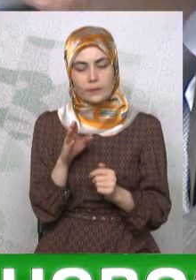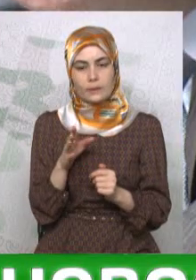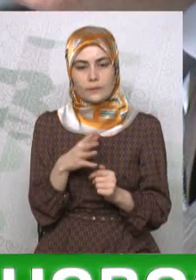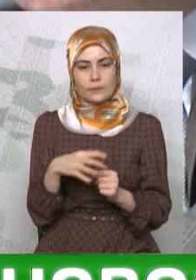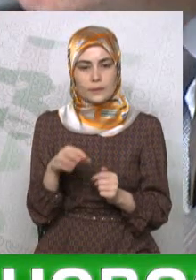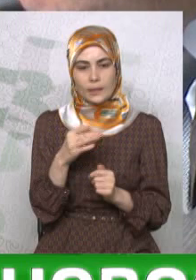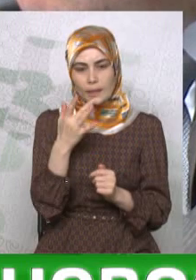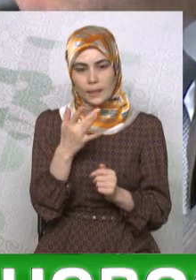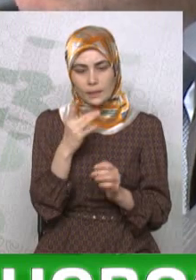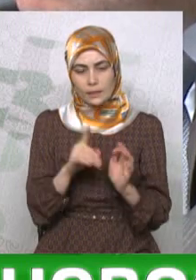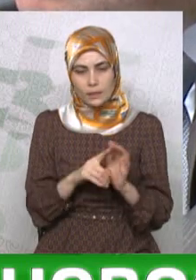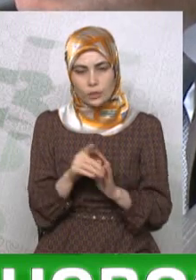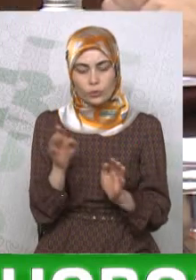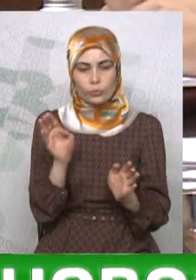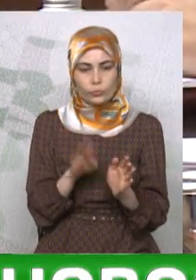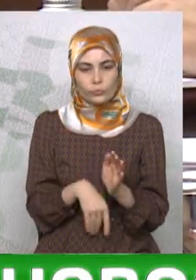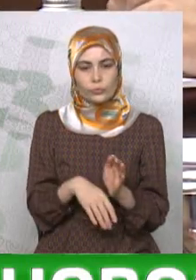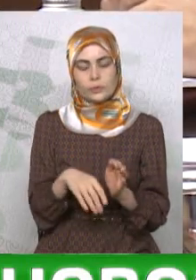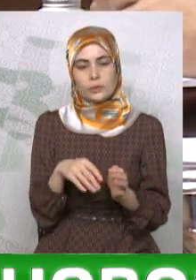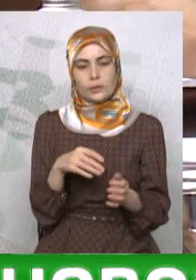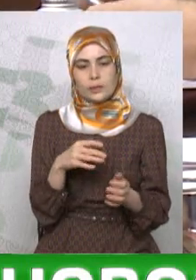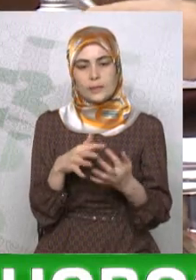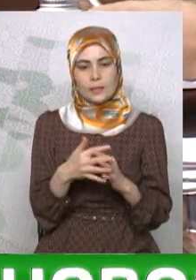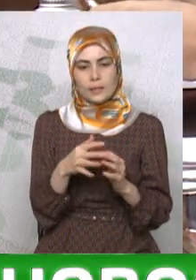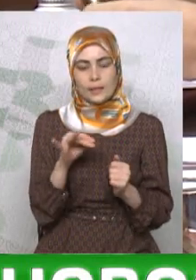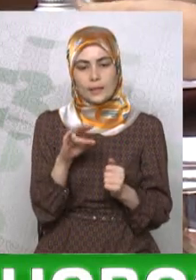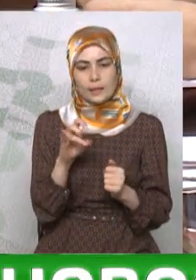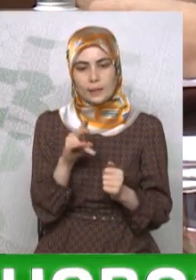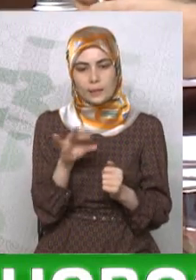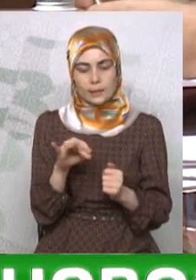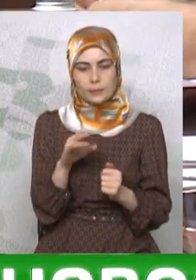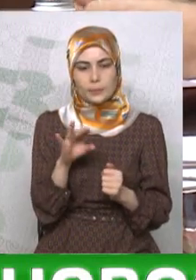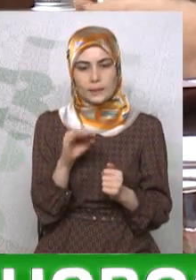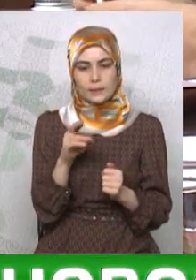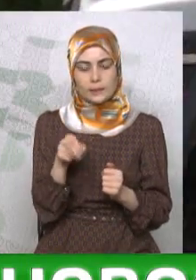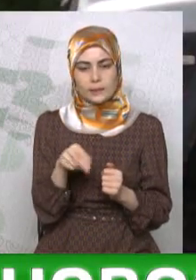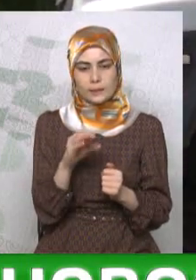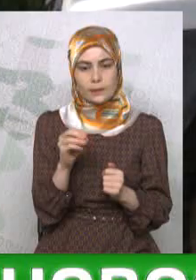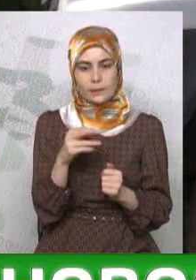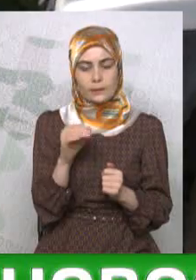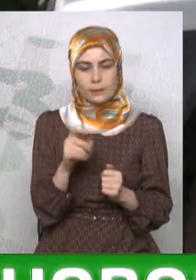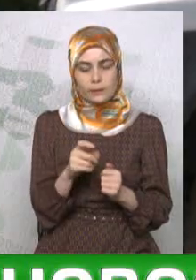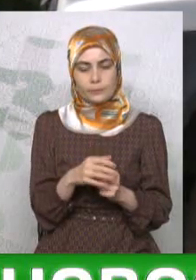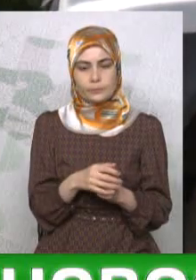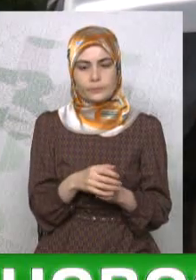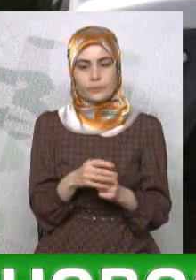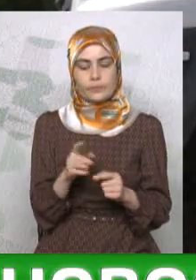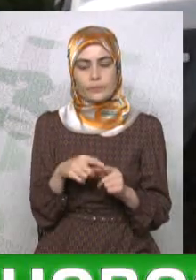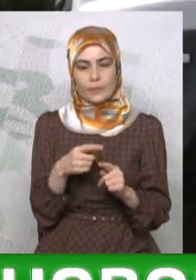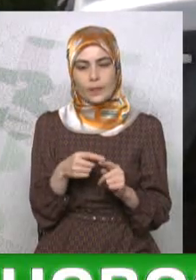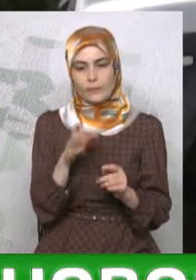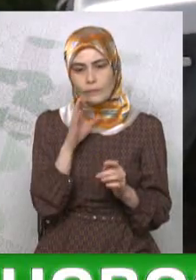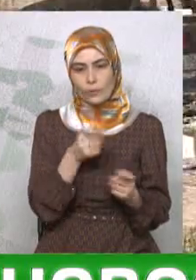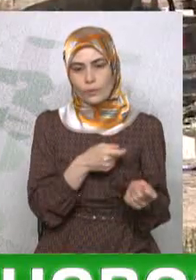бесперебойного начала лета. Хуже всего обстоят дела в сельских поселениях Инырки и Пседах. Там на сегодня вопрос решается при помощи подвоза